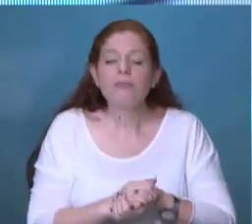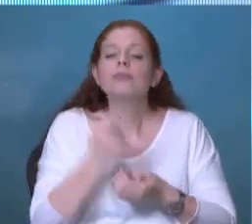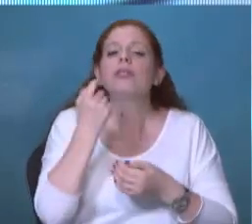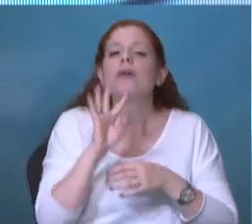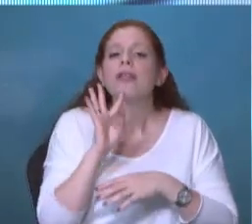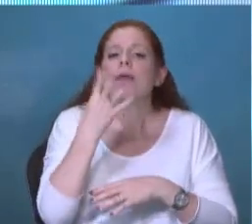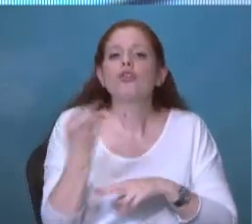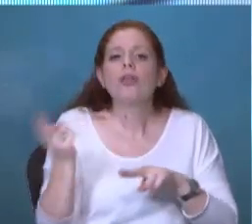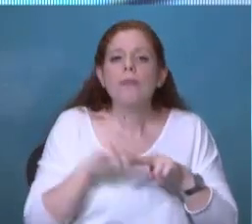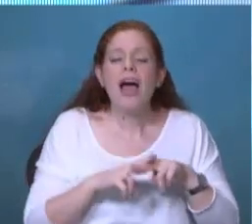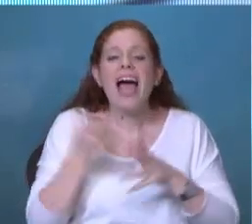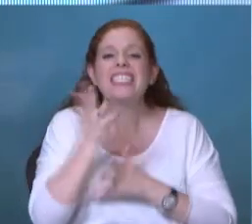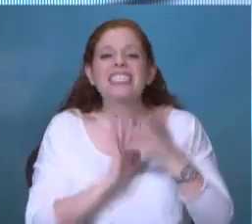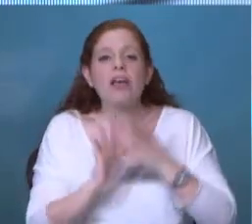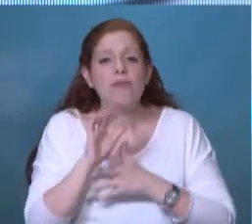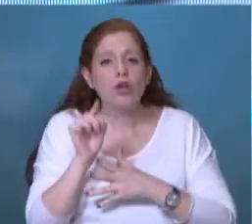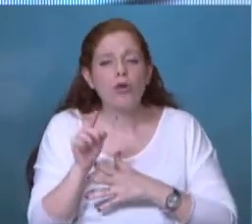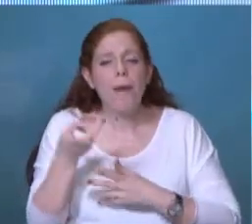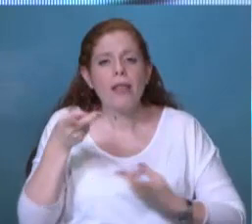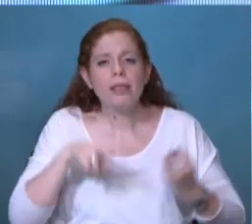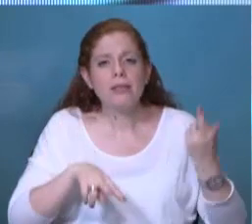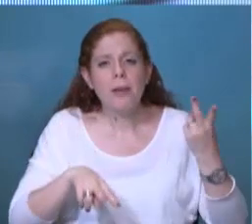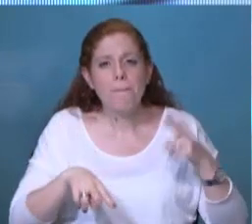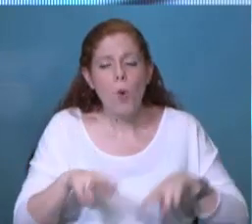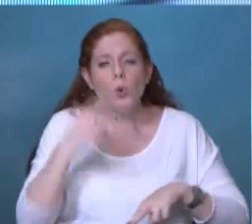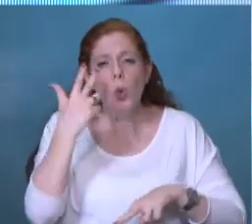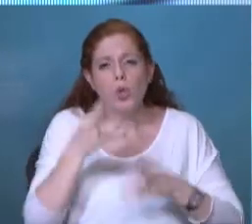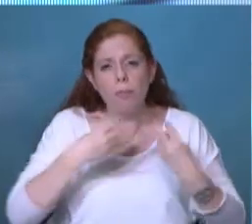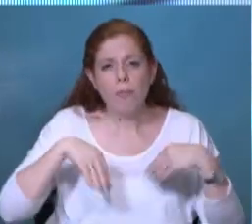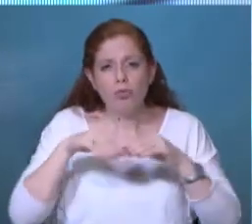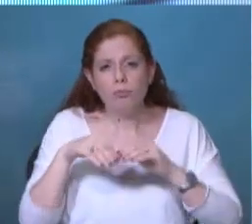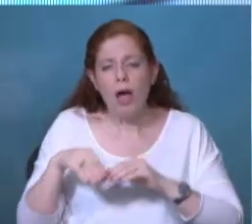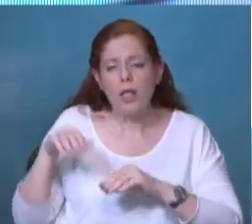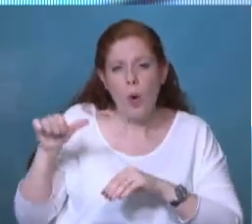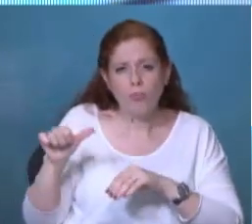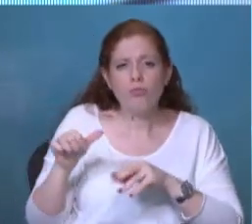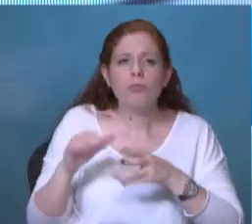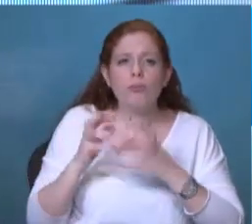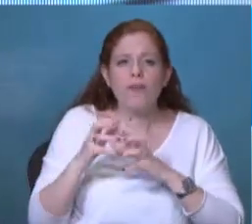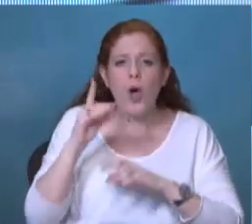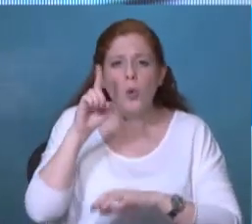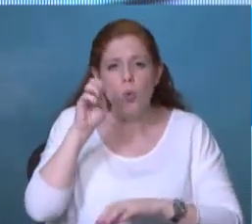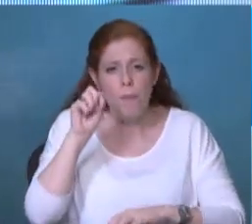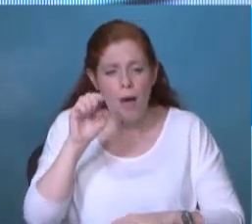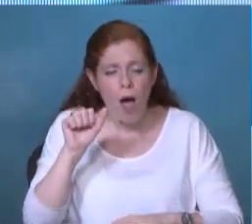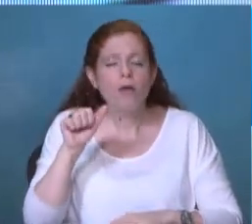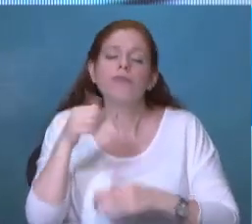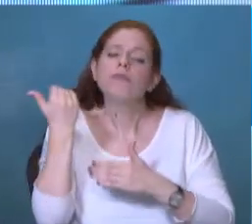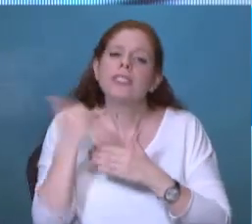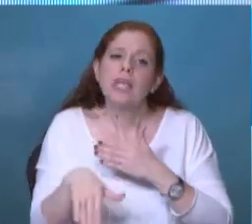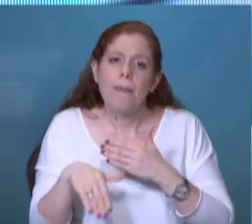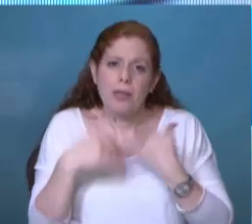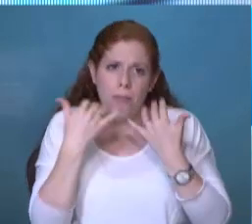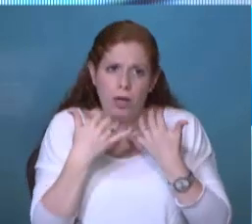שנים אחרי השריפה שבה נספו שלושה מבני משפחת דוואבשה בכפר דומה, מסתיימת היום הפרשה הזו בהסדר טיעון